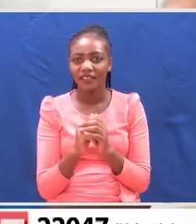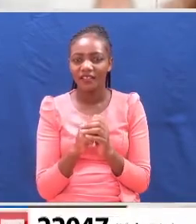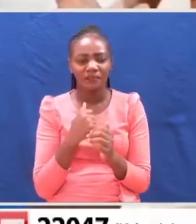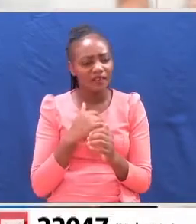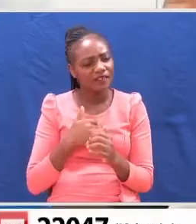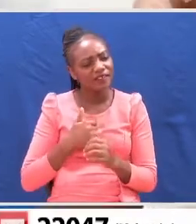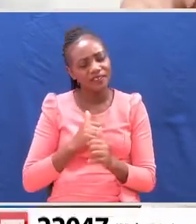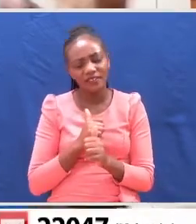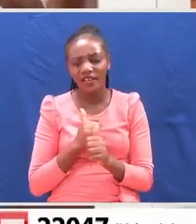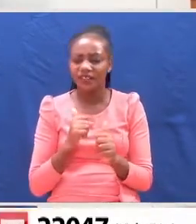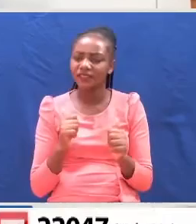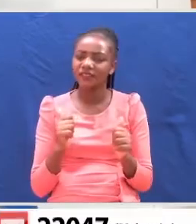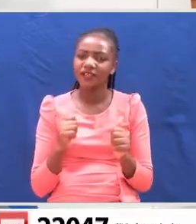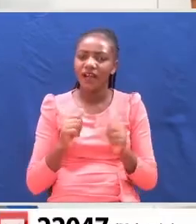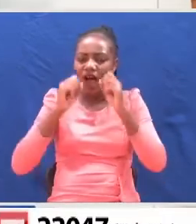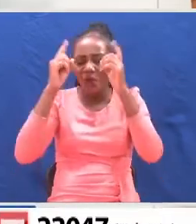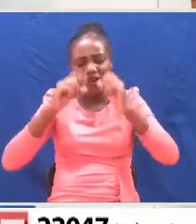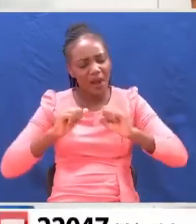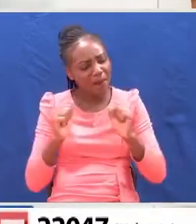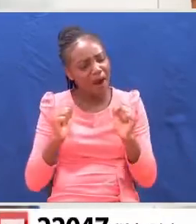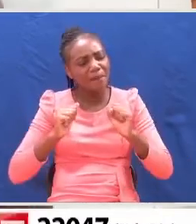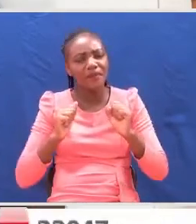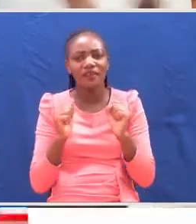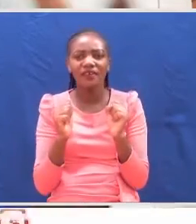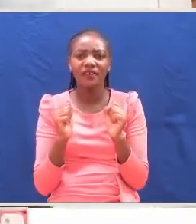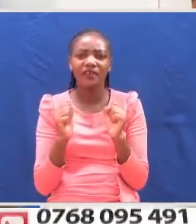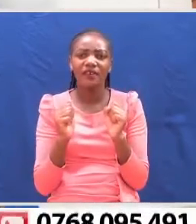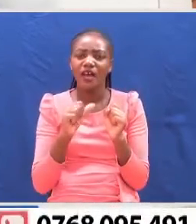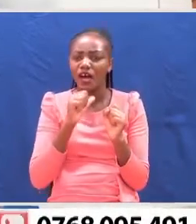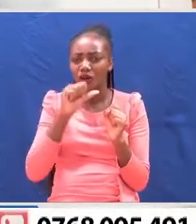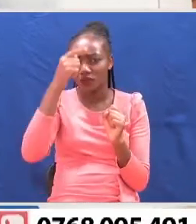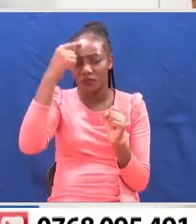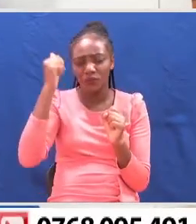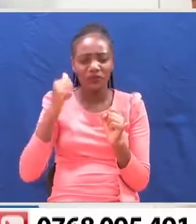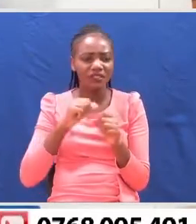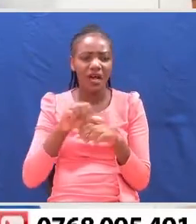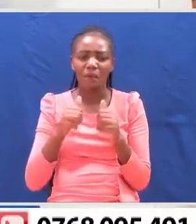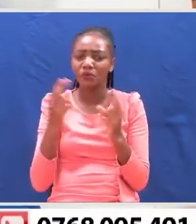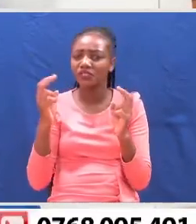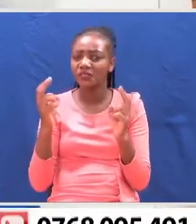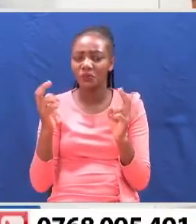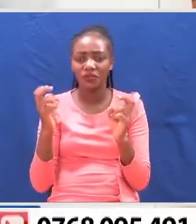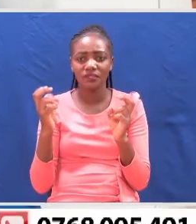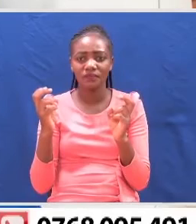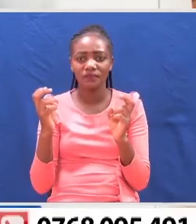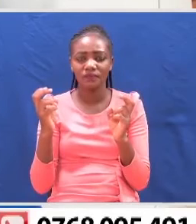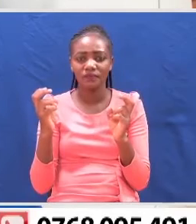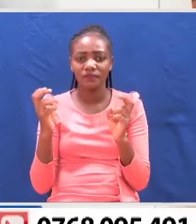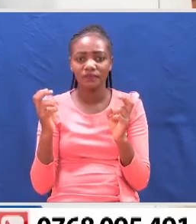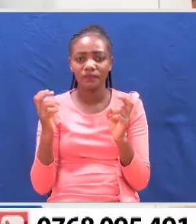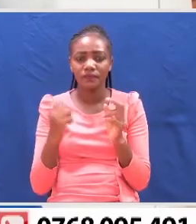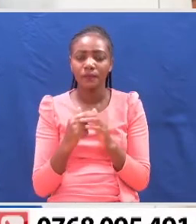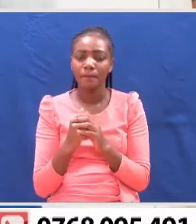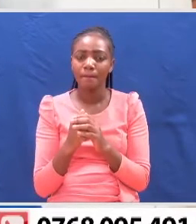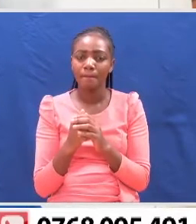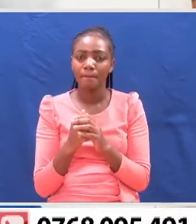nzuri, nimeamka nikifurahi, lakini sio ati tulikuwa na chochote chochote. Okay. Pengine ambalo